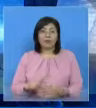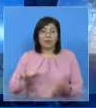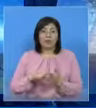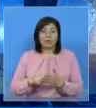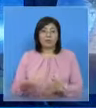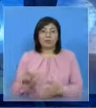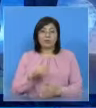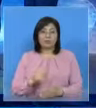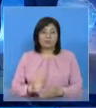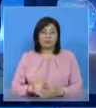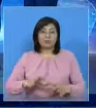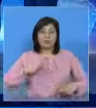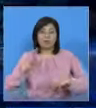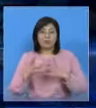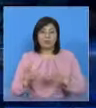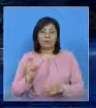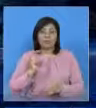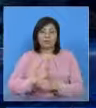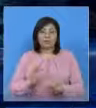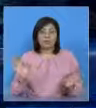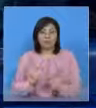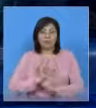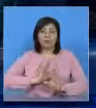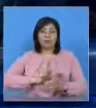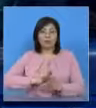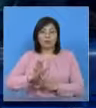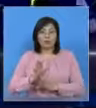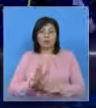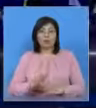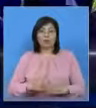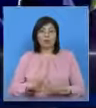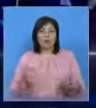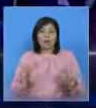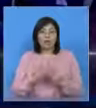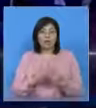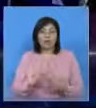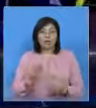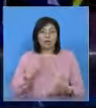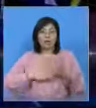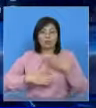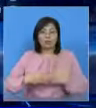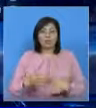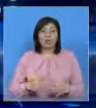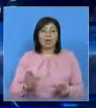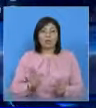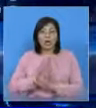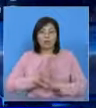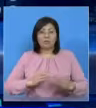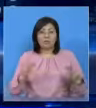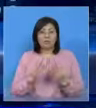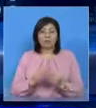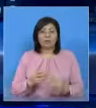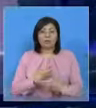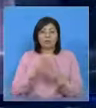Қатысушылардың бәрі де жоғары дайындықпен келген әнді нақышына келтіре орындады. Аспаптар ансамблі, шаттық және әжелер вокалдық топтары өнер